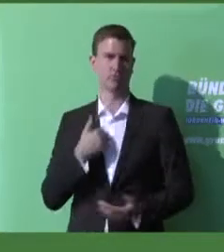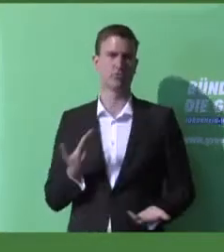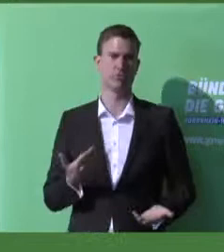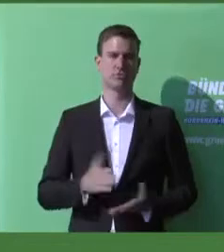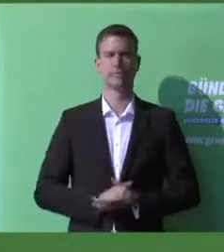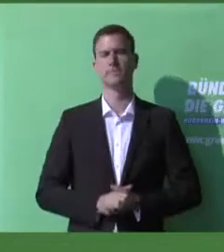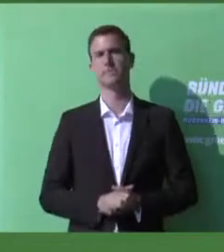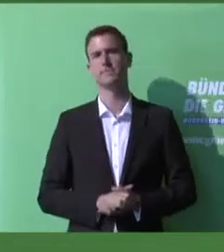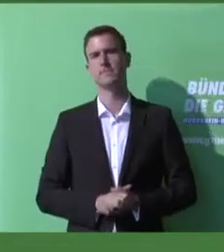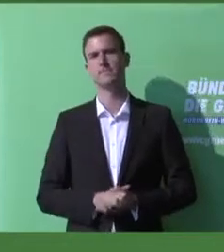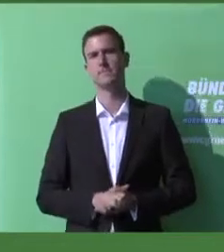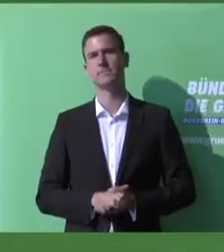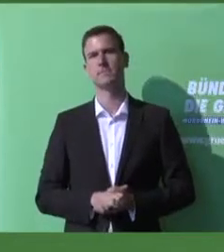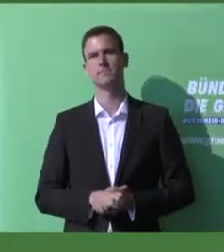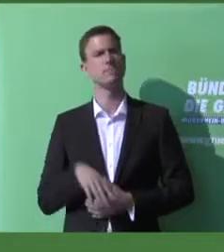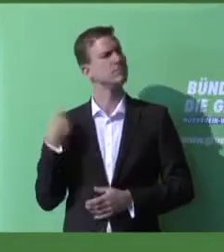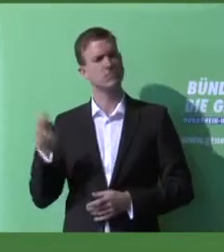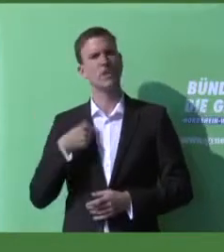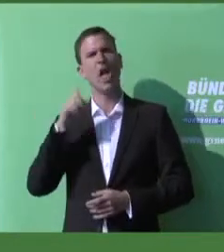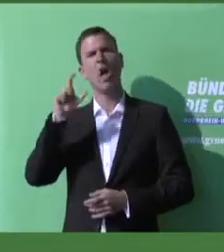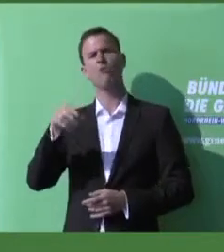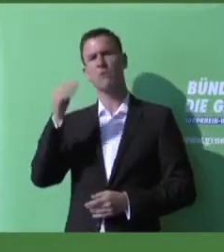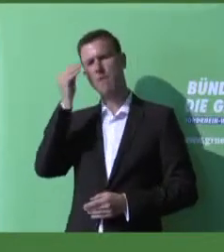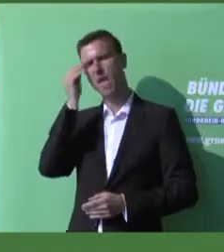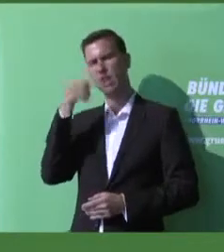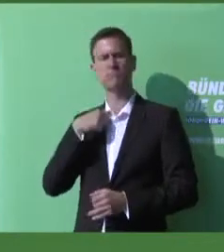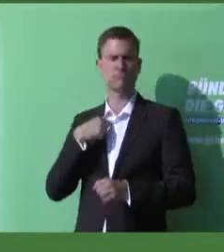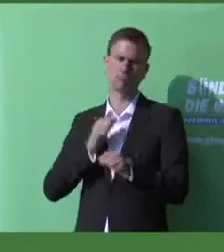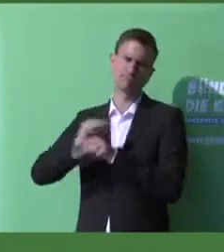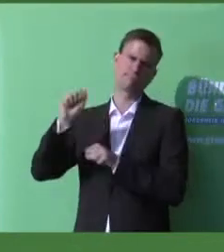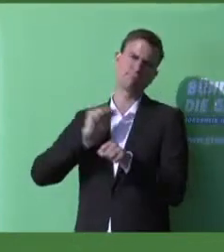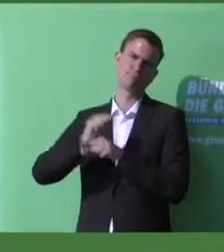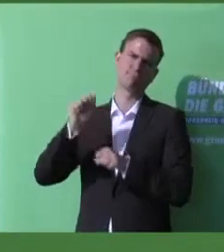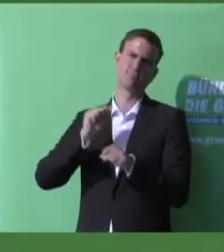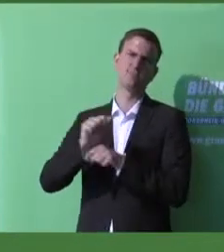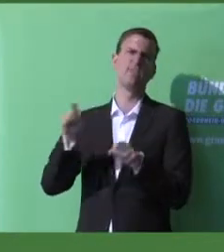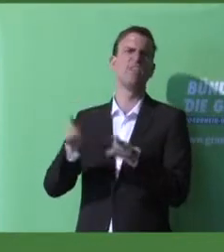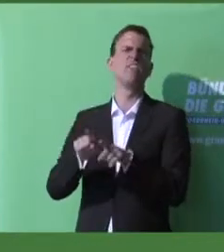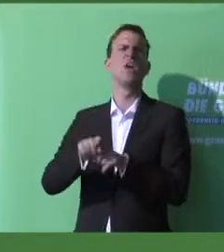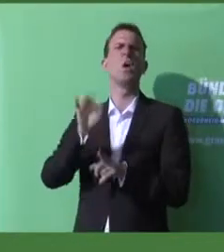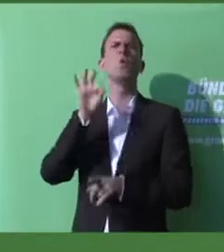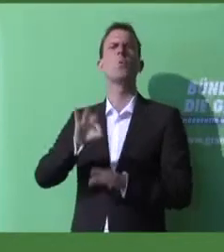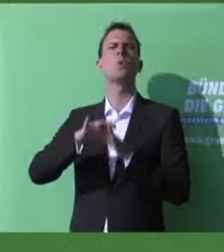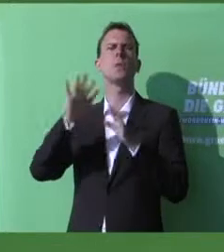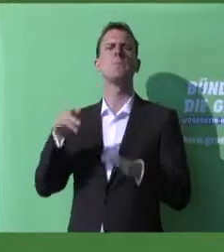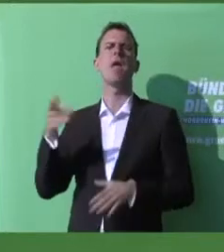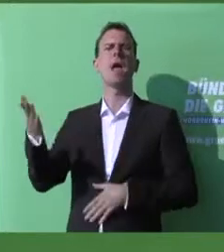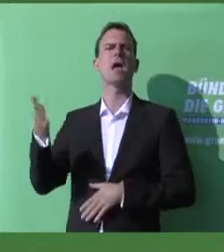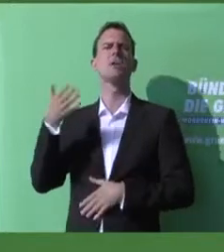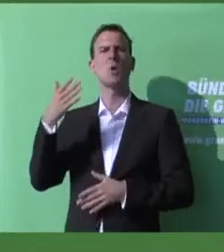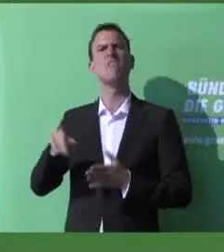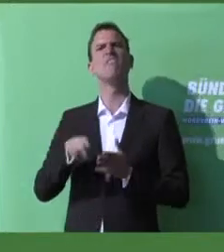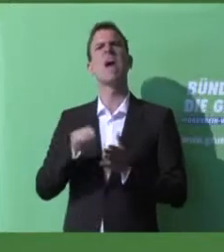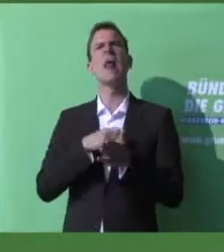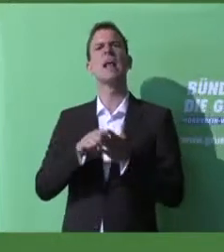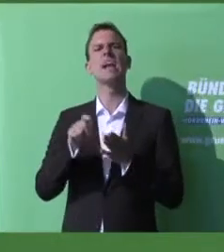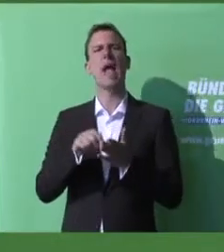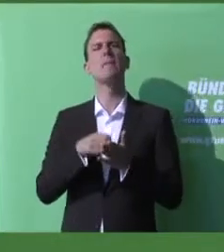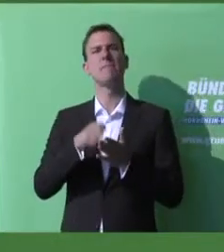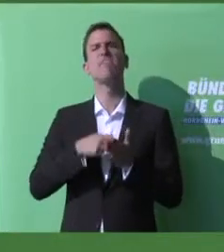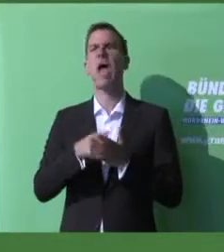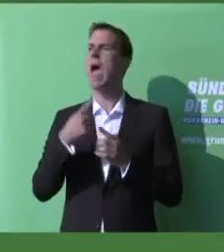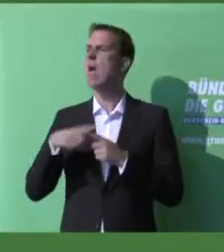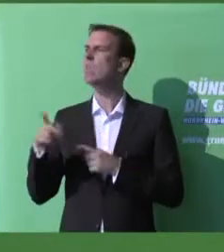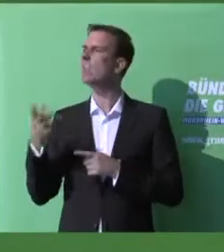Wir blasen zum Sturm auf Merkel, die à la Gutenberg ihre Wahlkampfforderungen bei anderen inzwischen